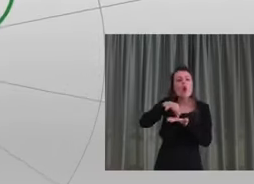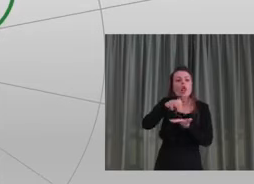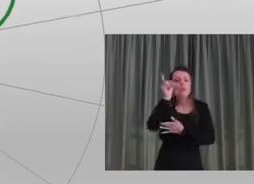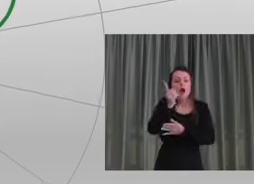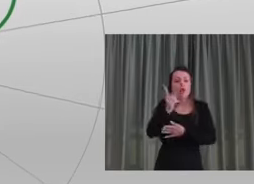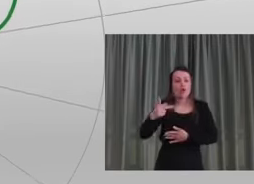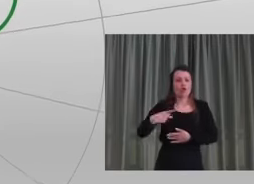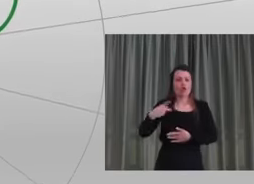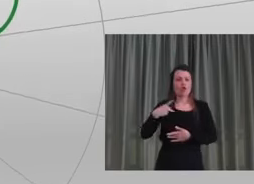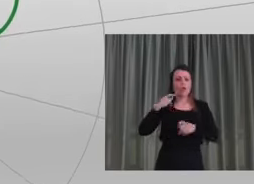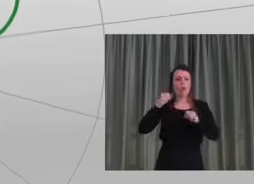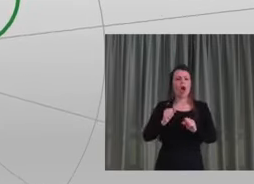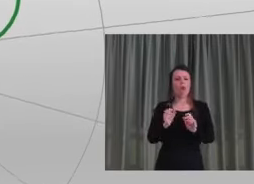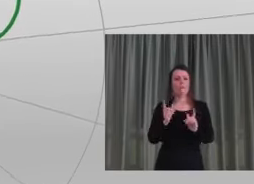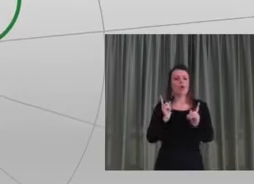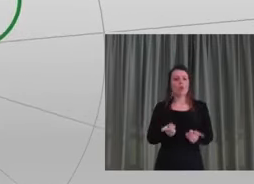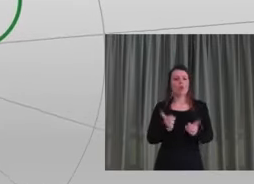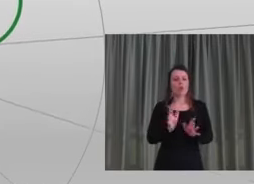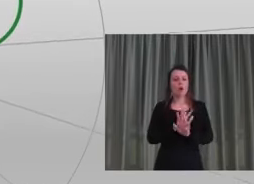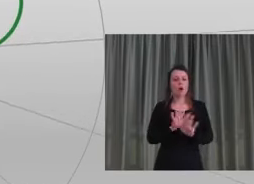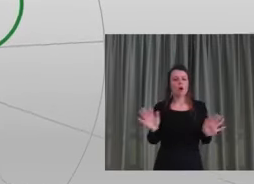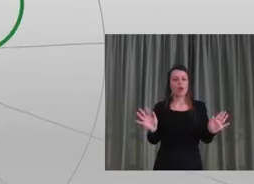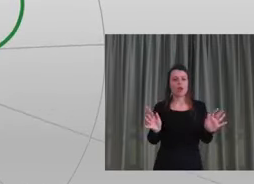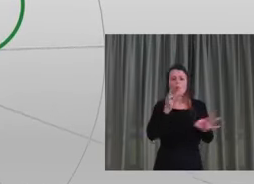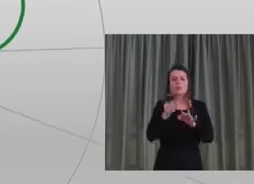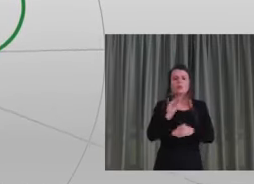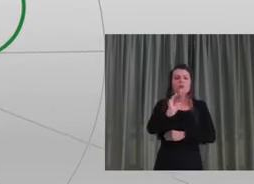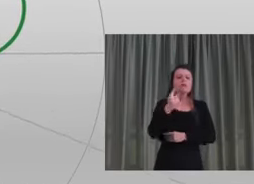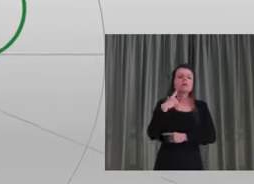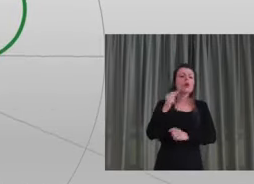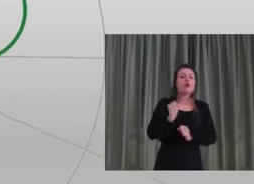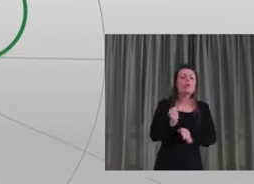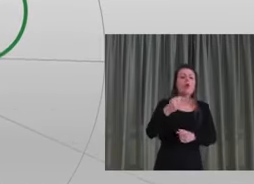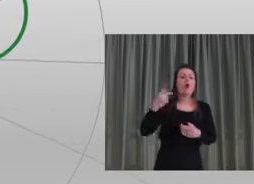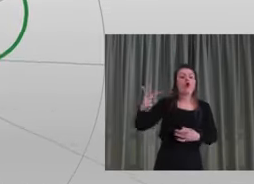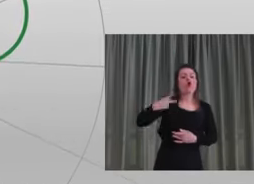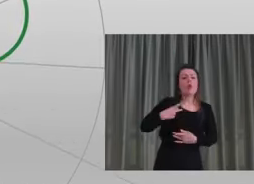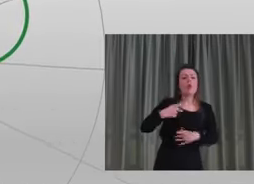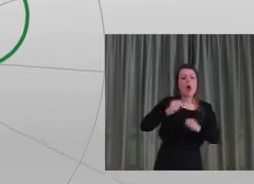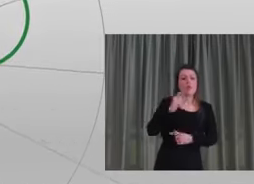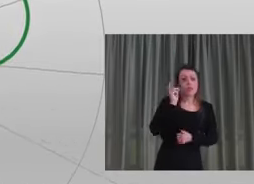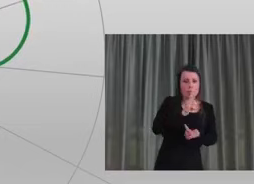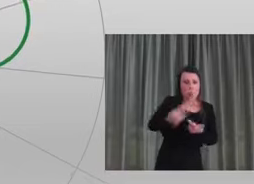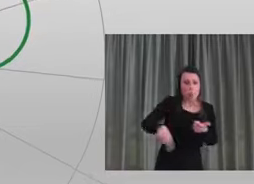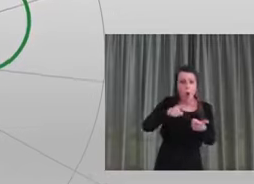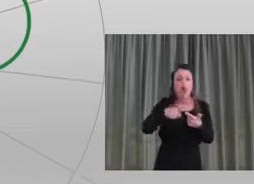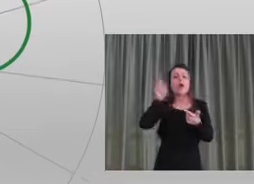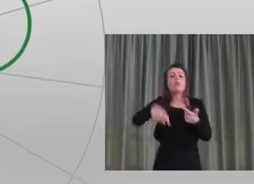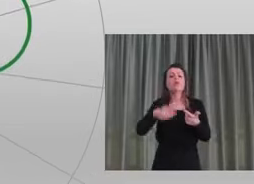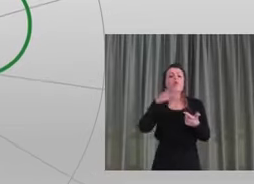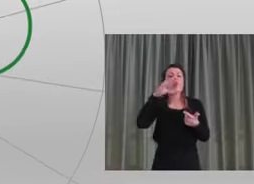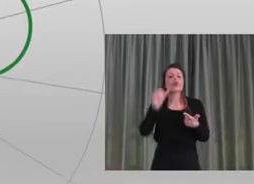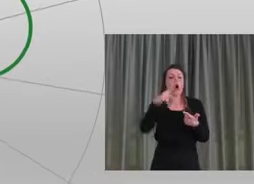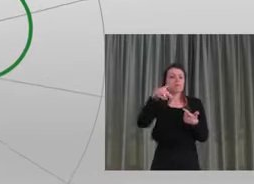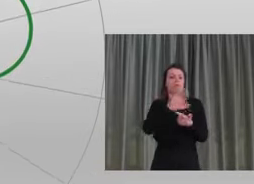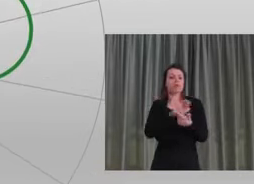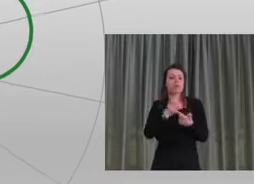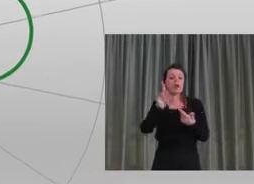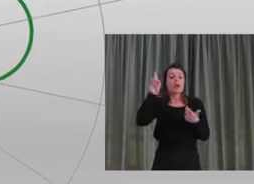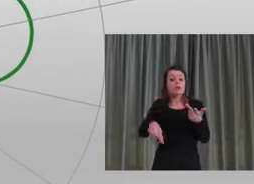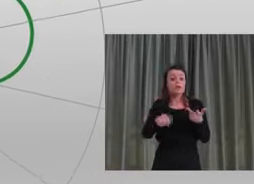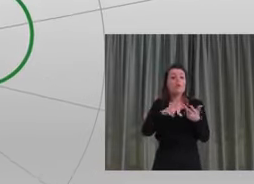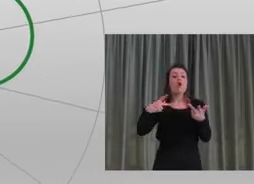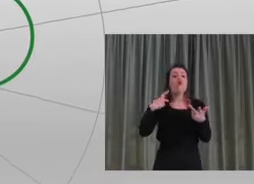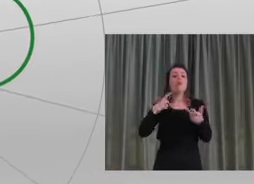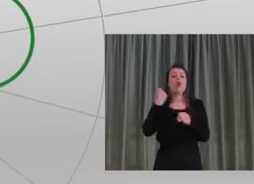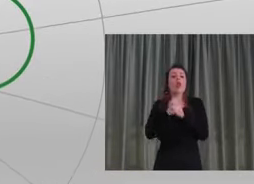in cui abitate e il codice di avviamento postale oltre al comune in cui lavorate e al codice di avviamento